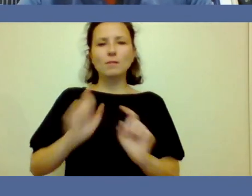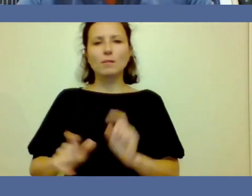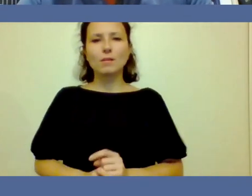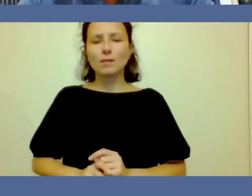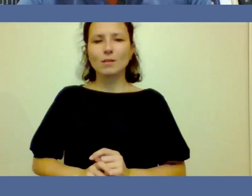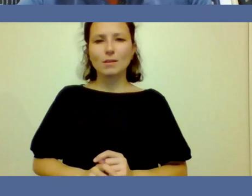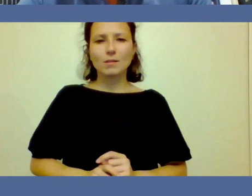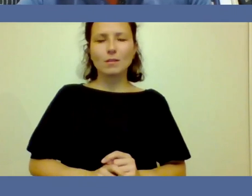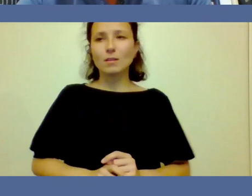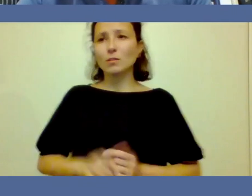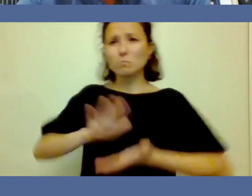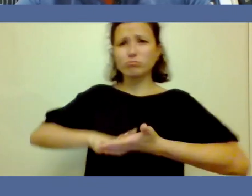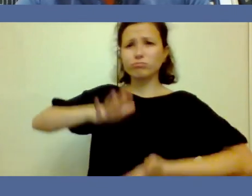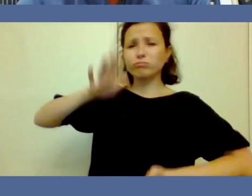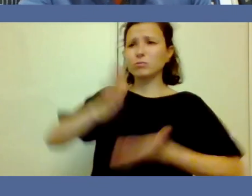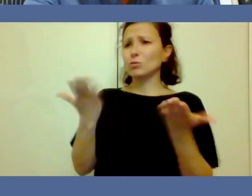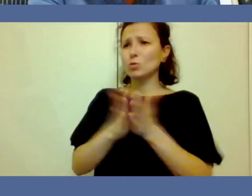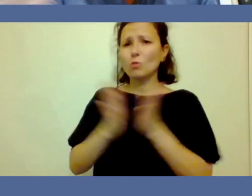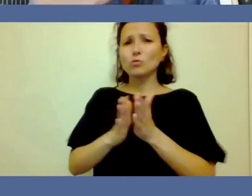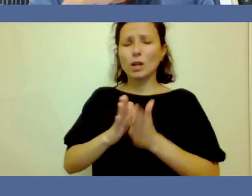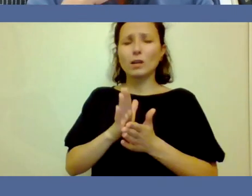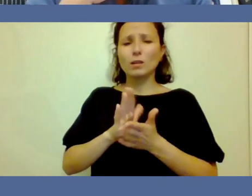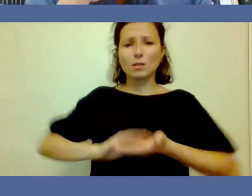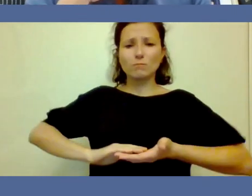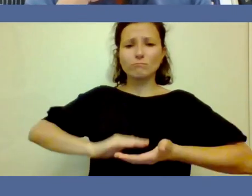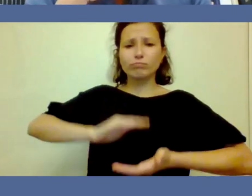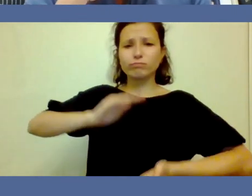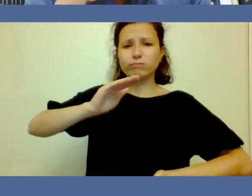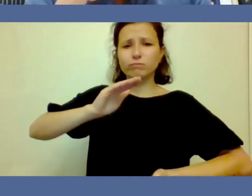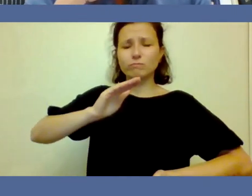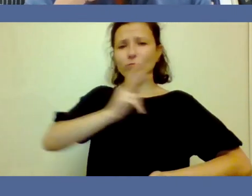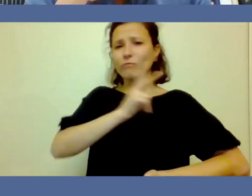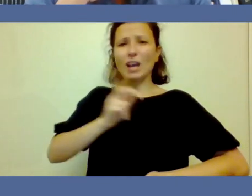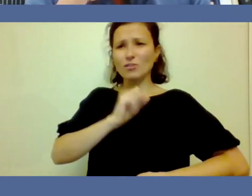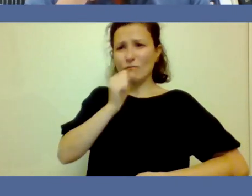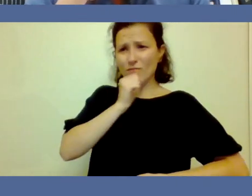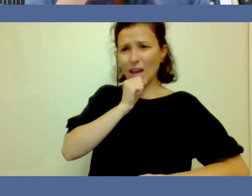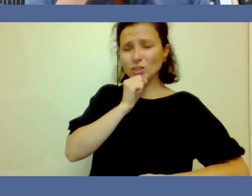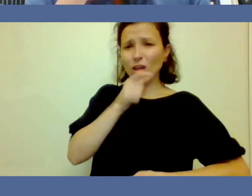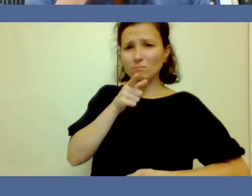nieskończona ilość takich książek powstaje u pani przy każdym wywiadzie. Nie tak jest?